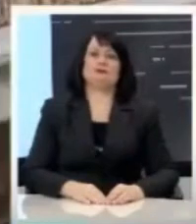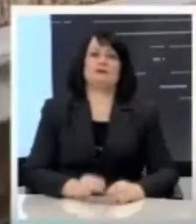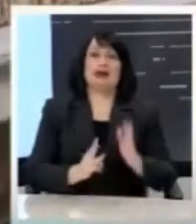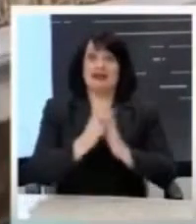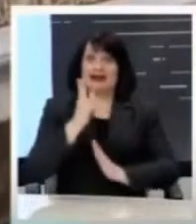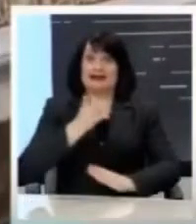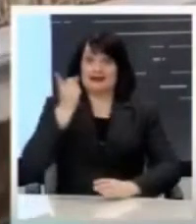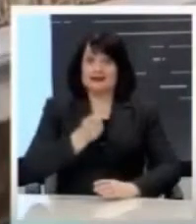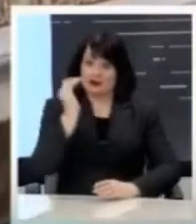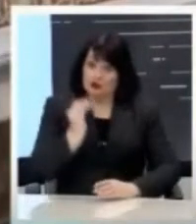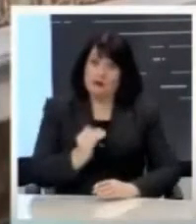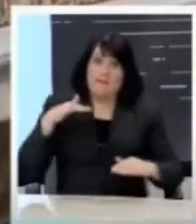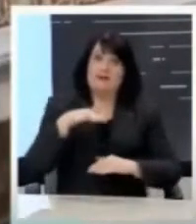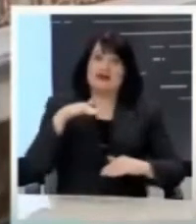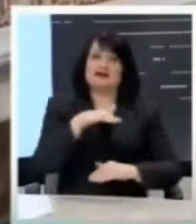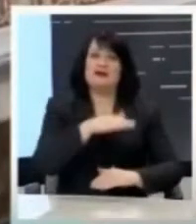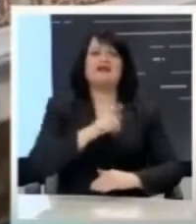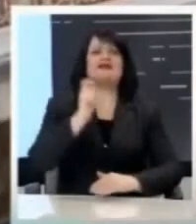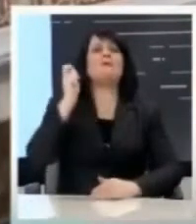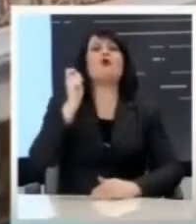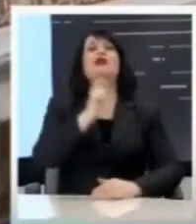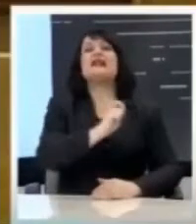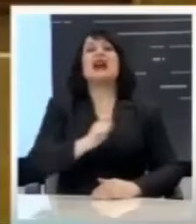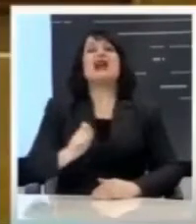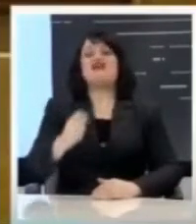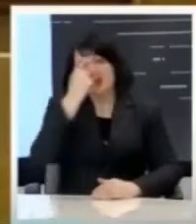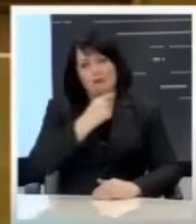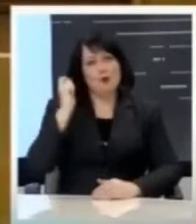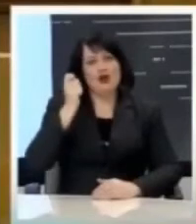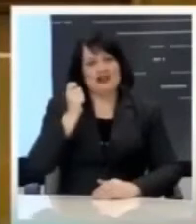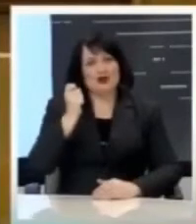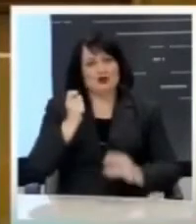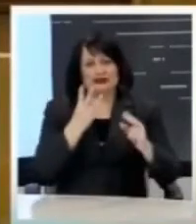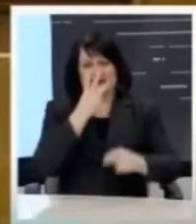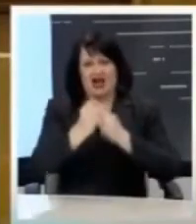13% λιγότερες επιθέσεις σε πολιτικά γραφεία και πρόσωπα τα τελευταία 3 χρόνια,